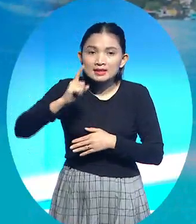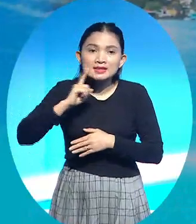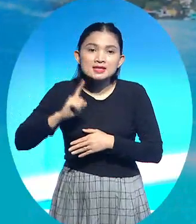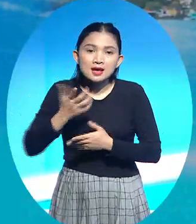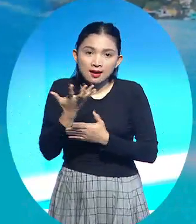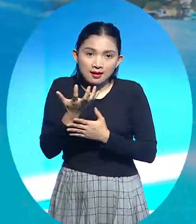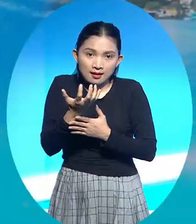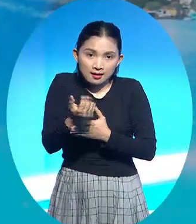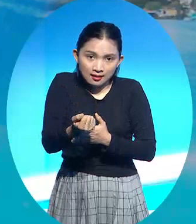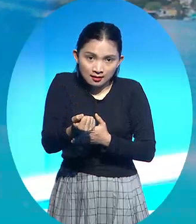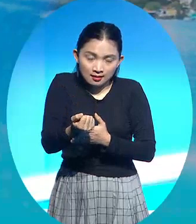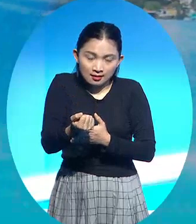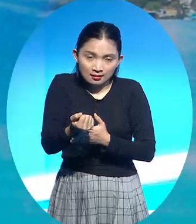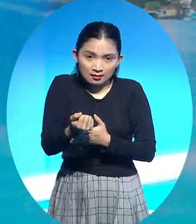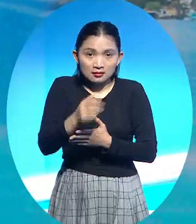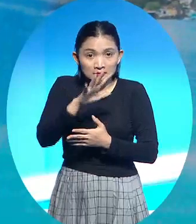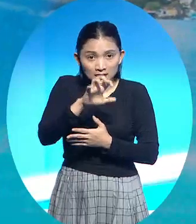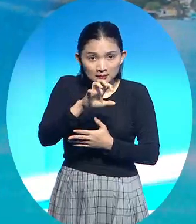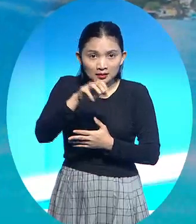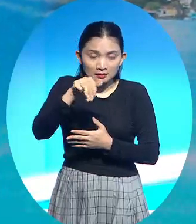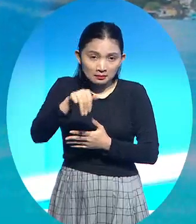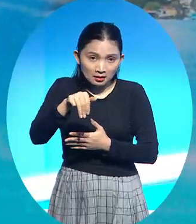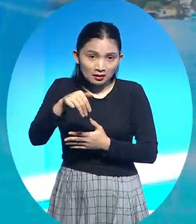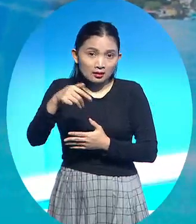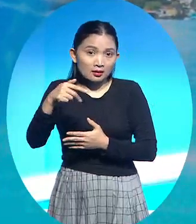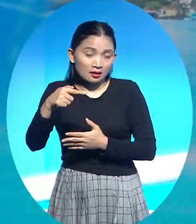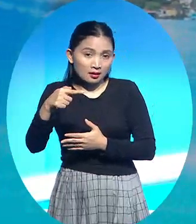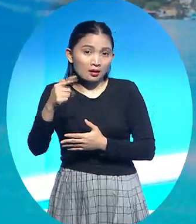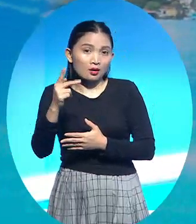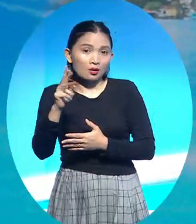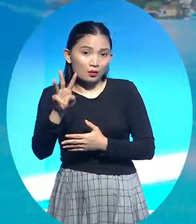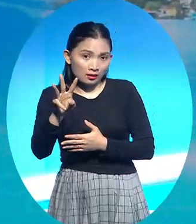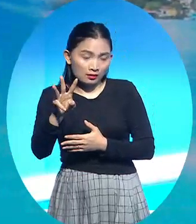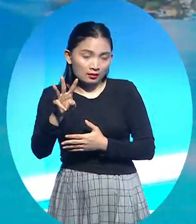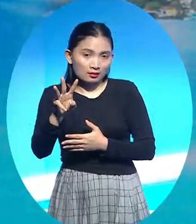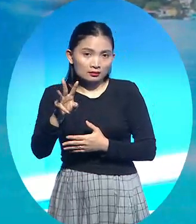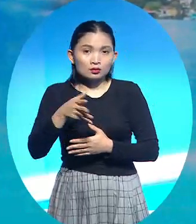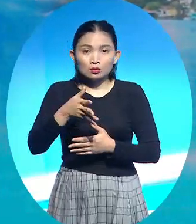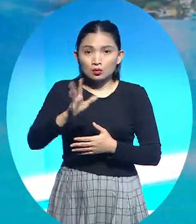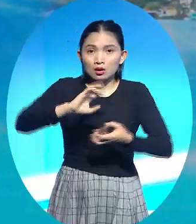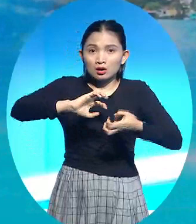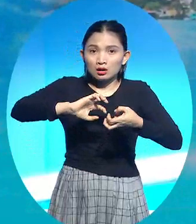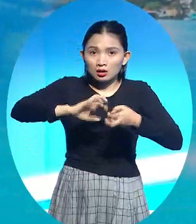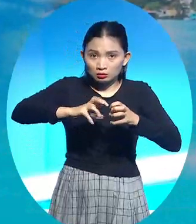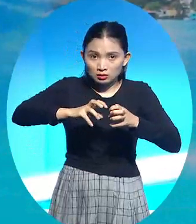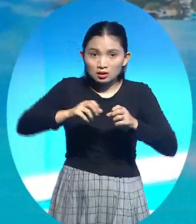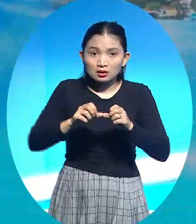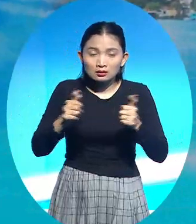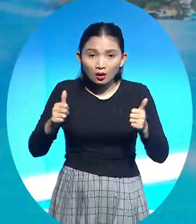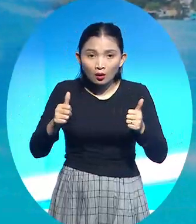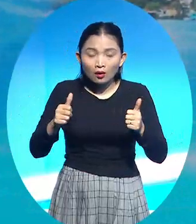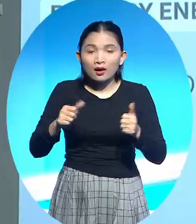máy điện mặt trời với công suất là 50 MW của công ty cổ phần AMIAC Renewables tại tỉnh Khánh Hòa.